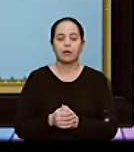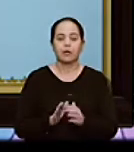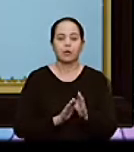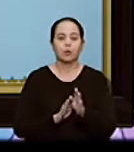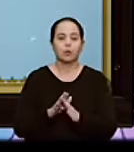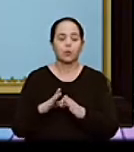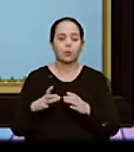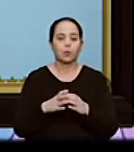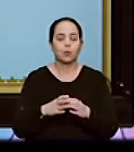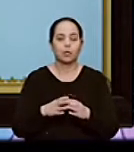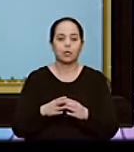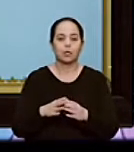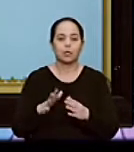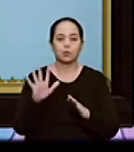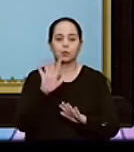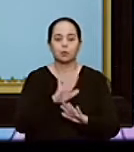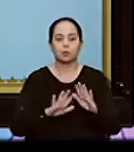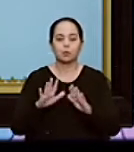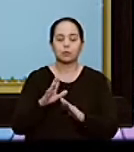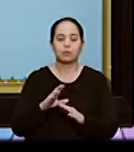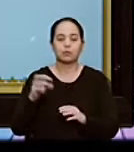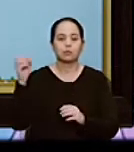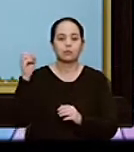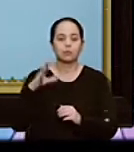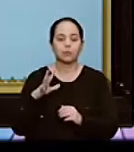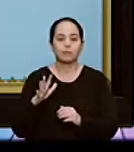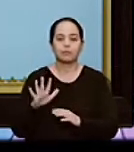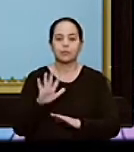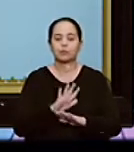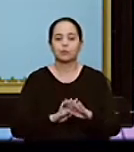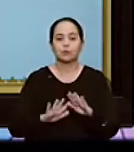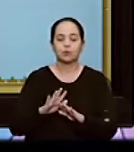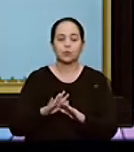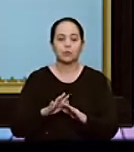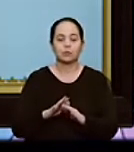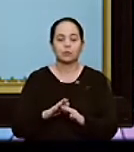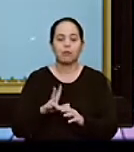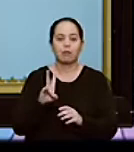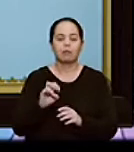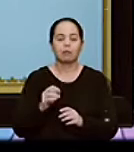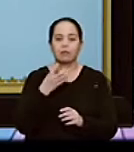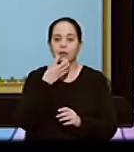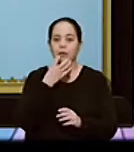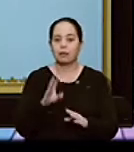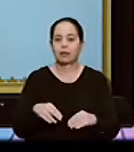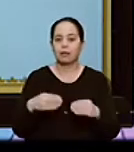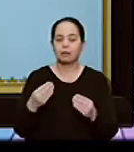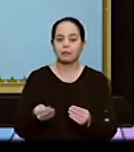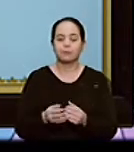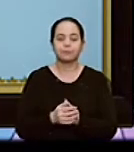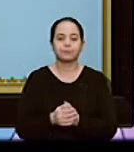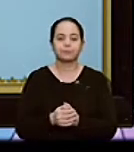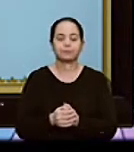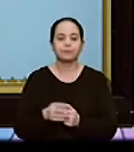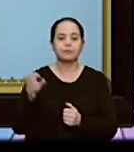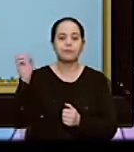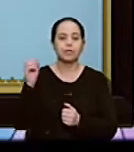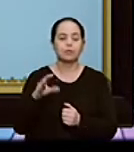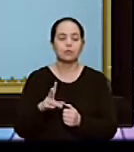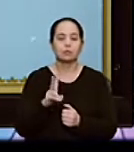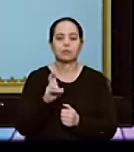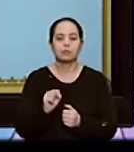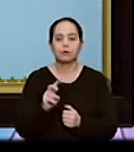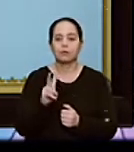Круглое тусклое солнце краснеет, круглое тусклое солнце не греет.